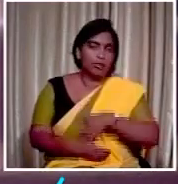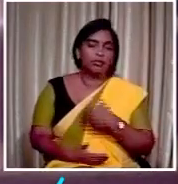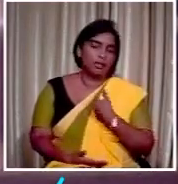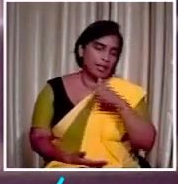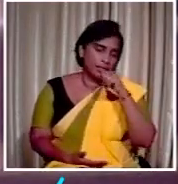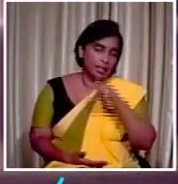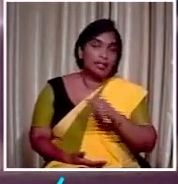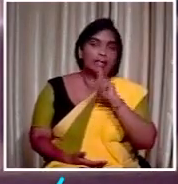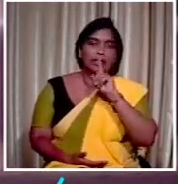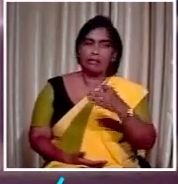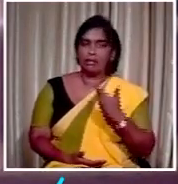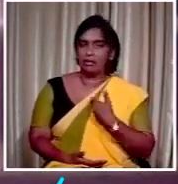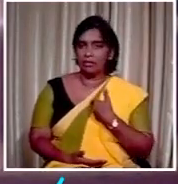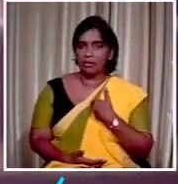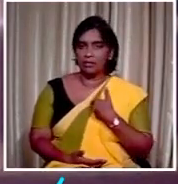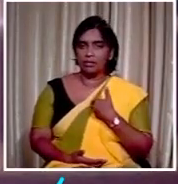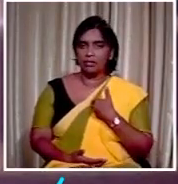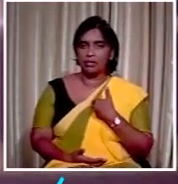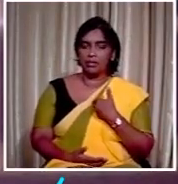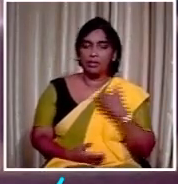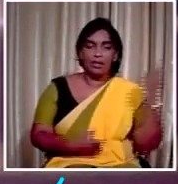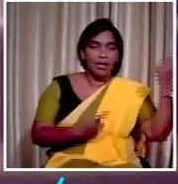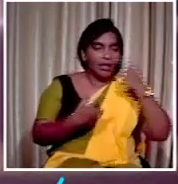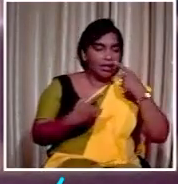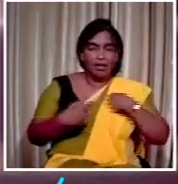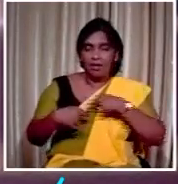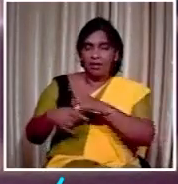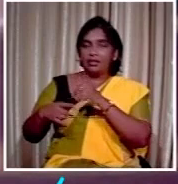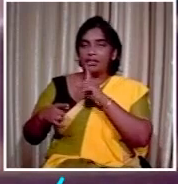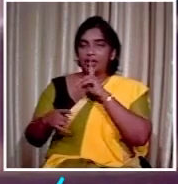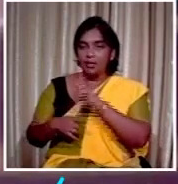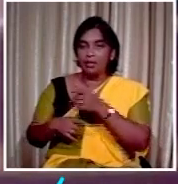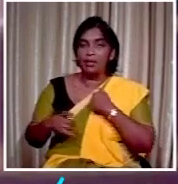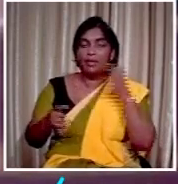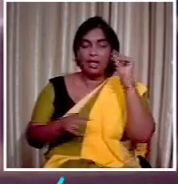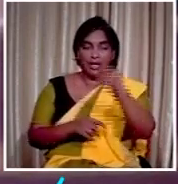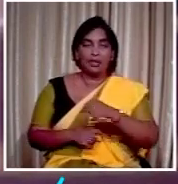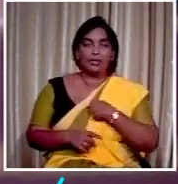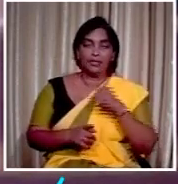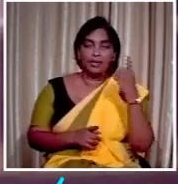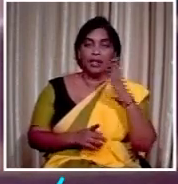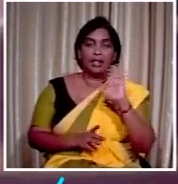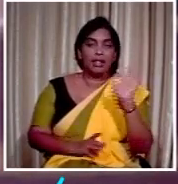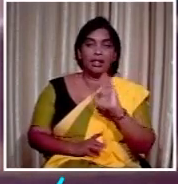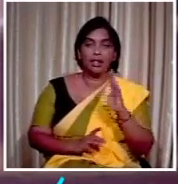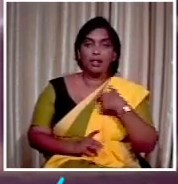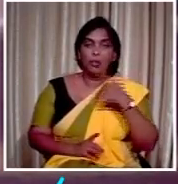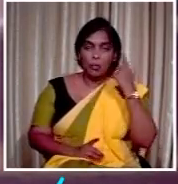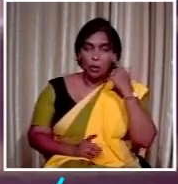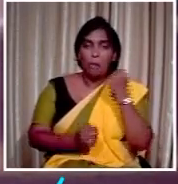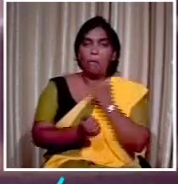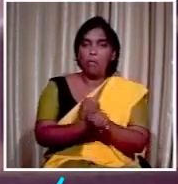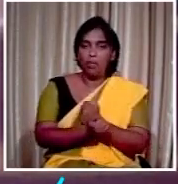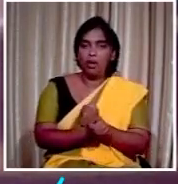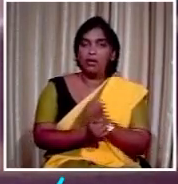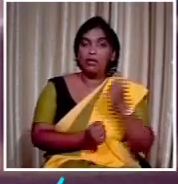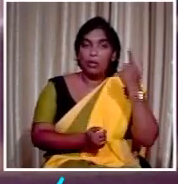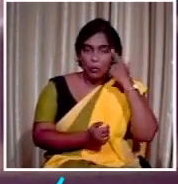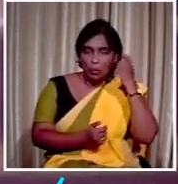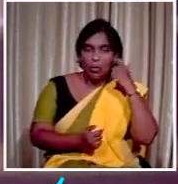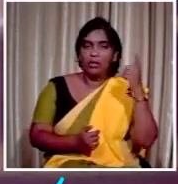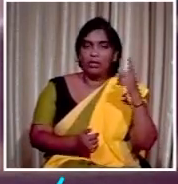की अरे पनी करूट वेडी दीब वगे मम इसल क्यूवा न्याय मेक दिटिया पोलिस दिनाटिया